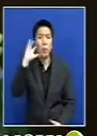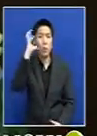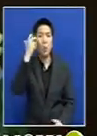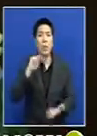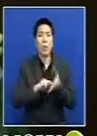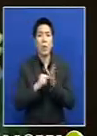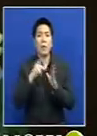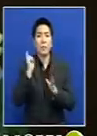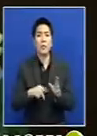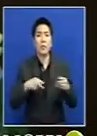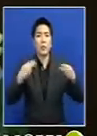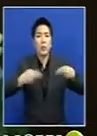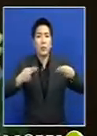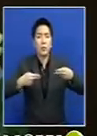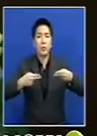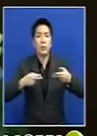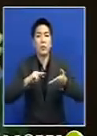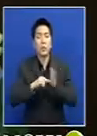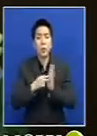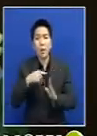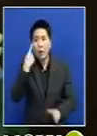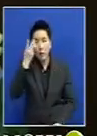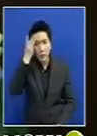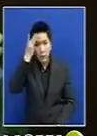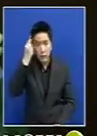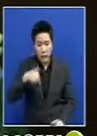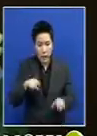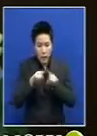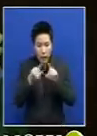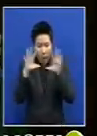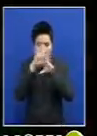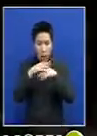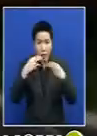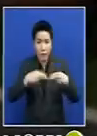รบถ้าใช้คำที่ใหญ่ที่สุดนะครับโลกทั้งโลกคือสนามรบ